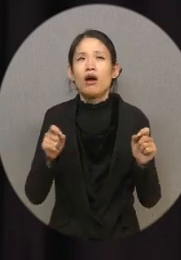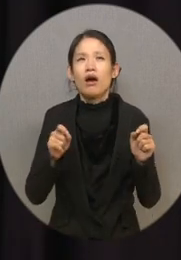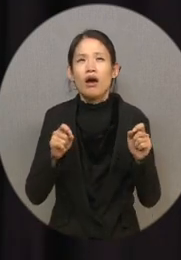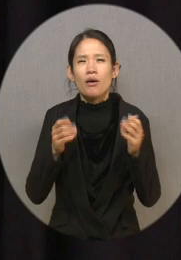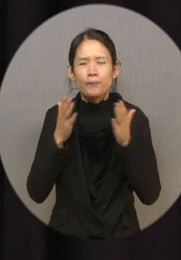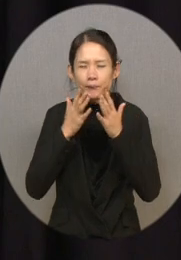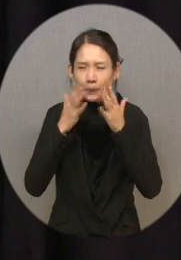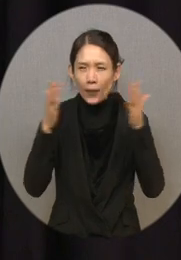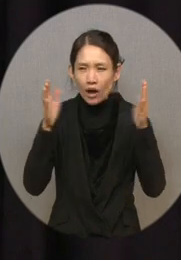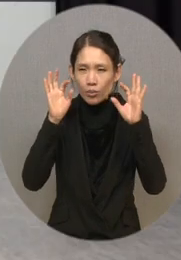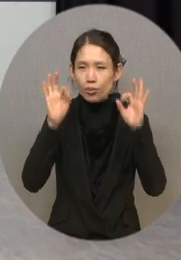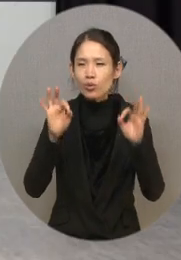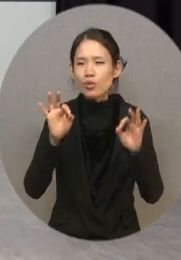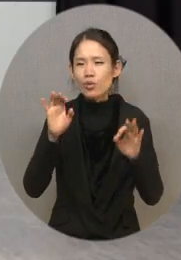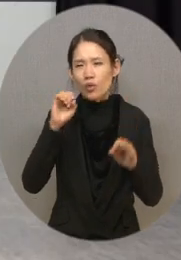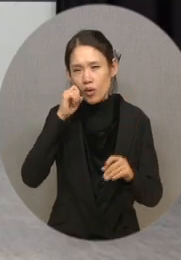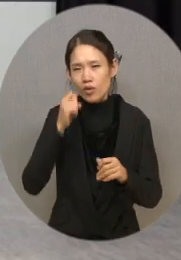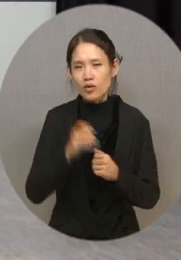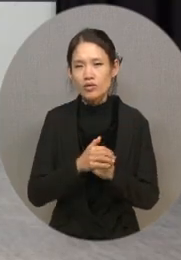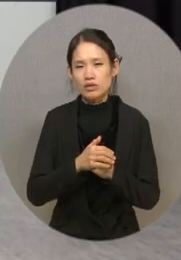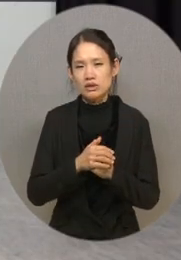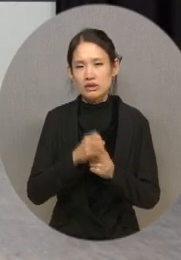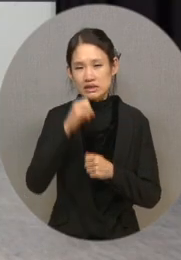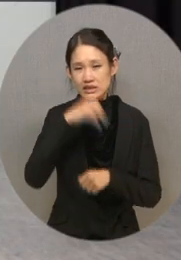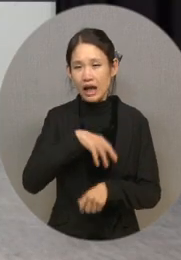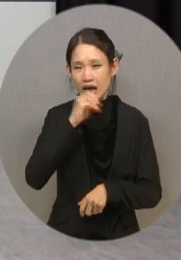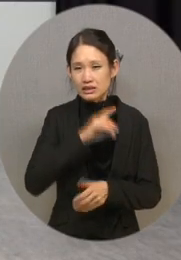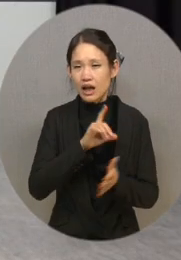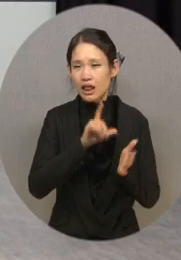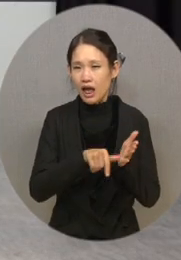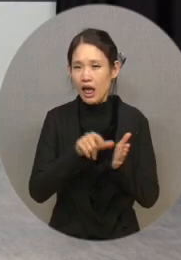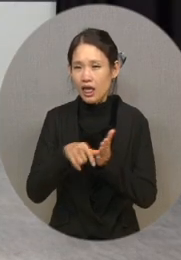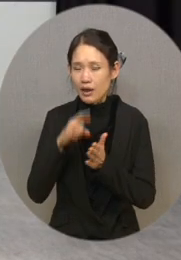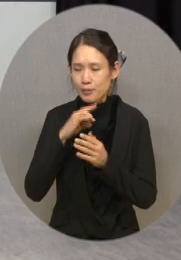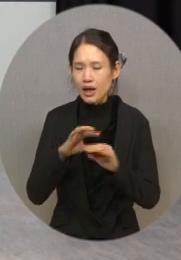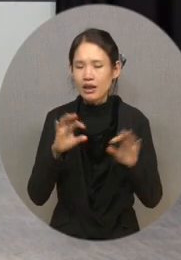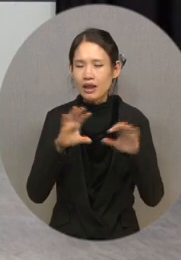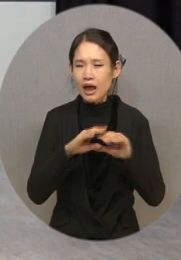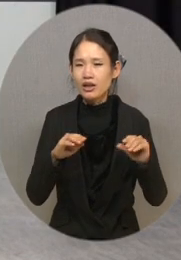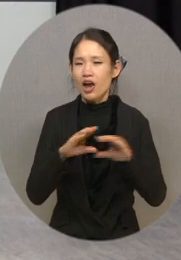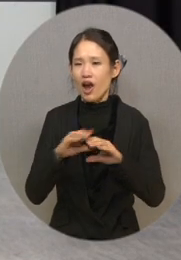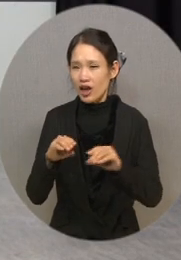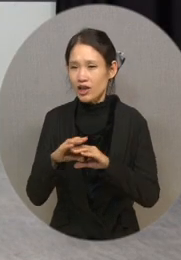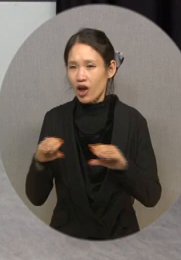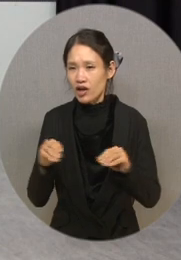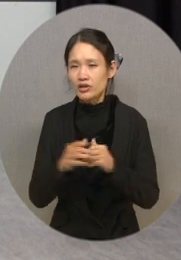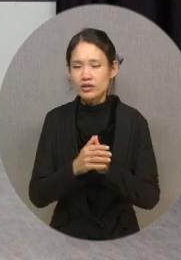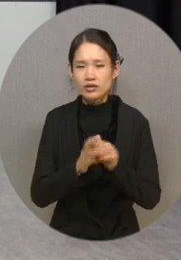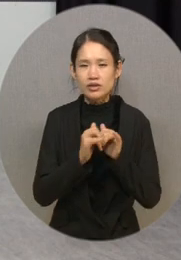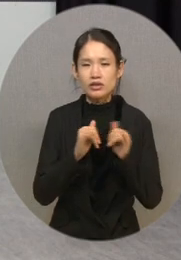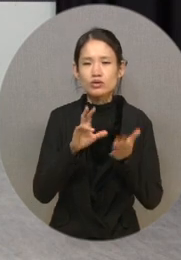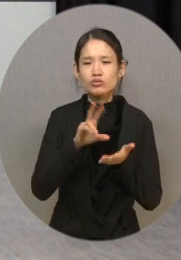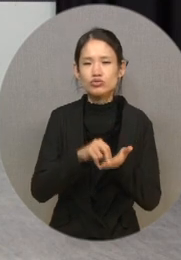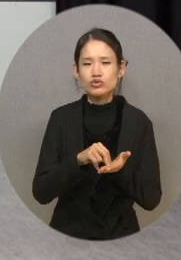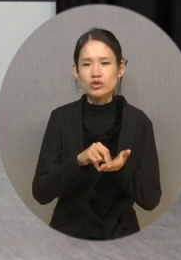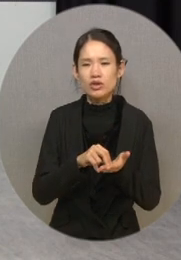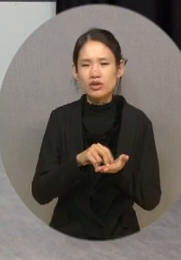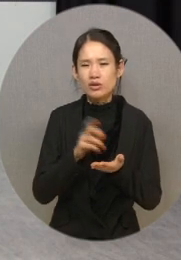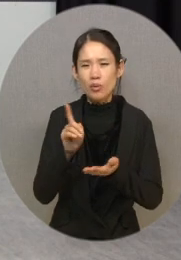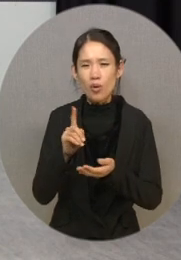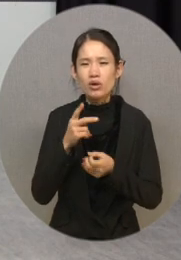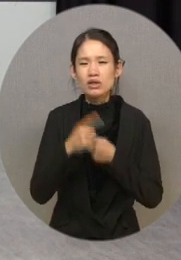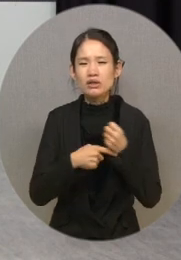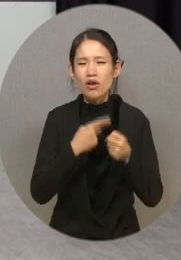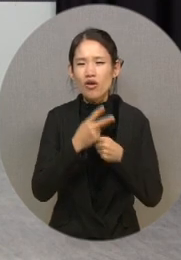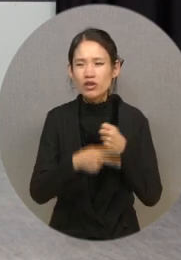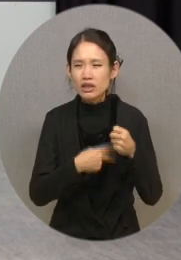장기간으로 볼 줄 몰랐다. 이게. 단기적으로 그때그때 해결하려고 하는 데만 너무 집착하지 않았냐. 왜냐하면 인구 문제라는 거는 1, 2년 갖고